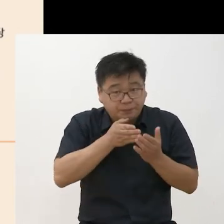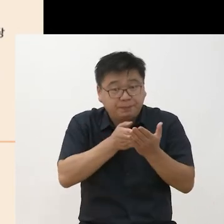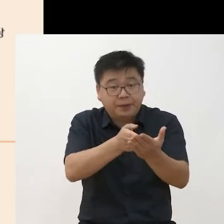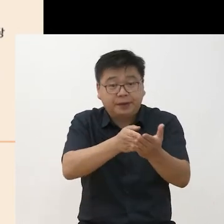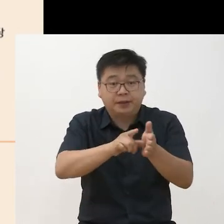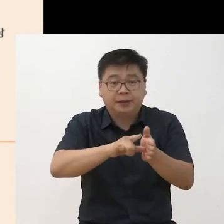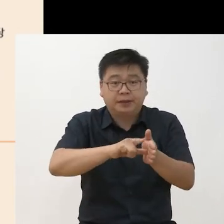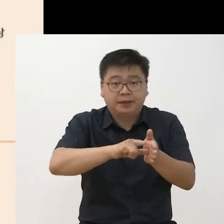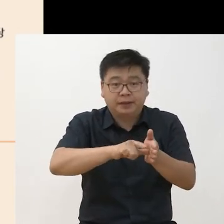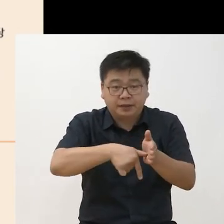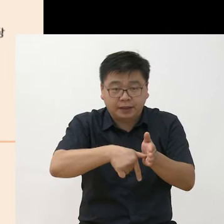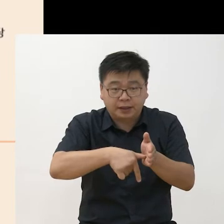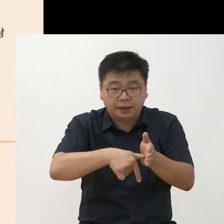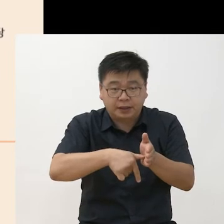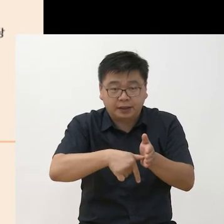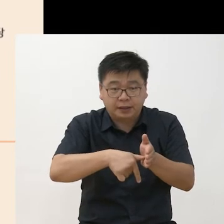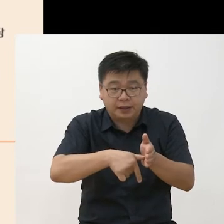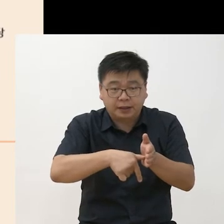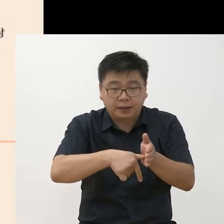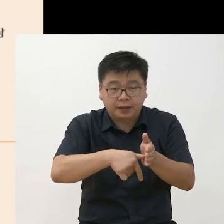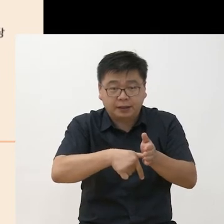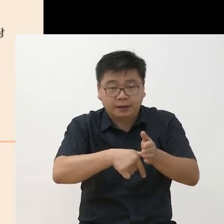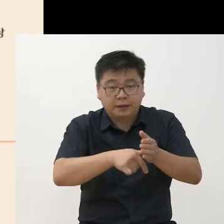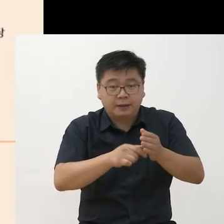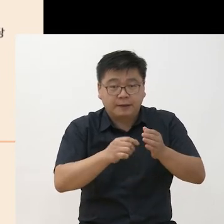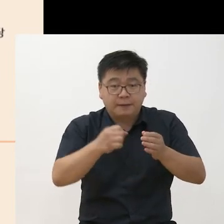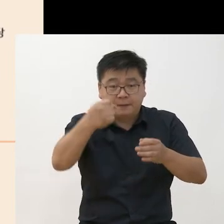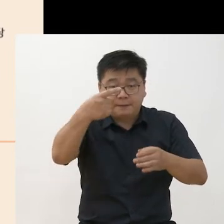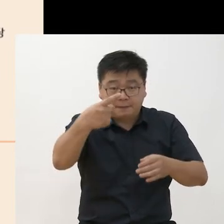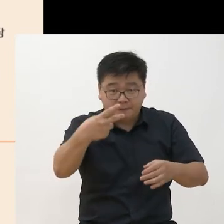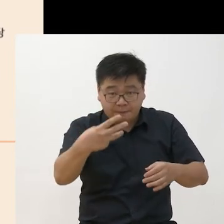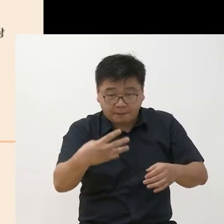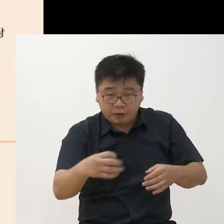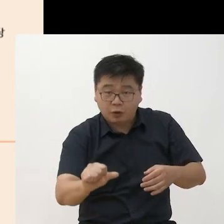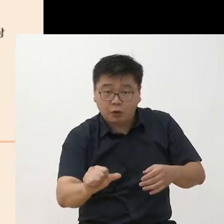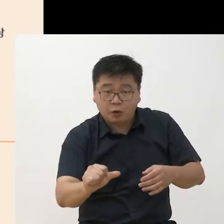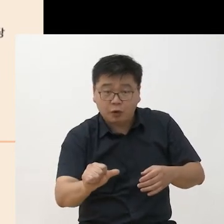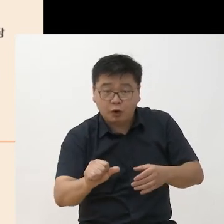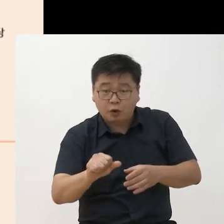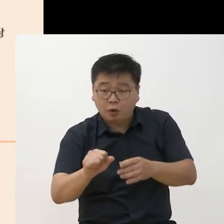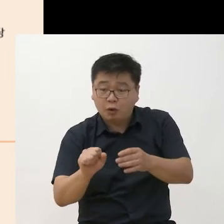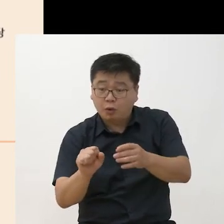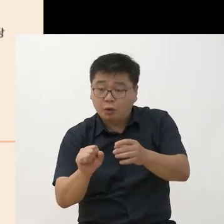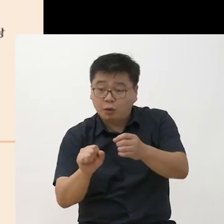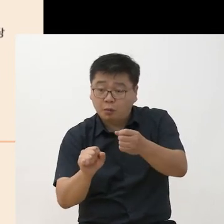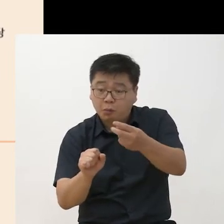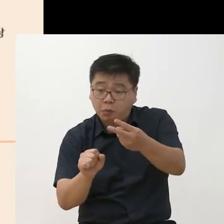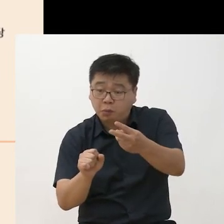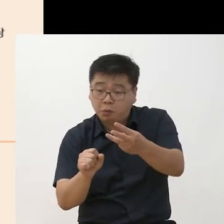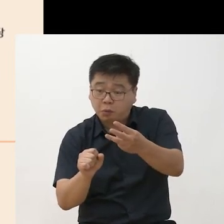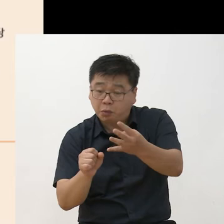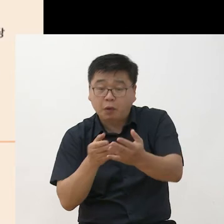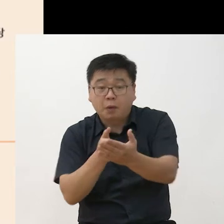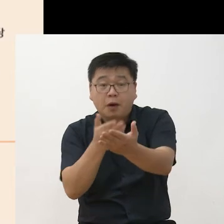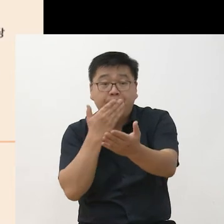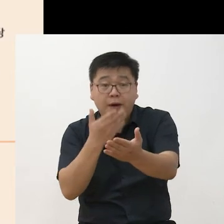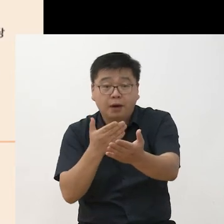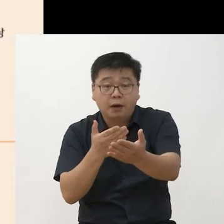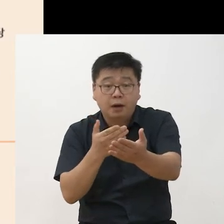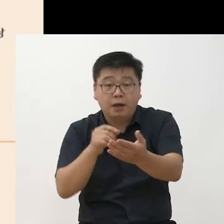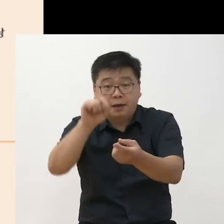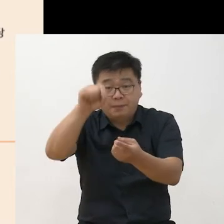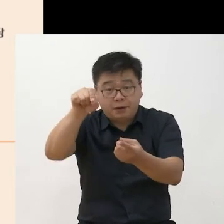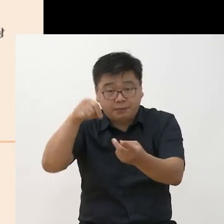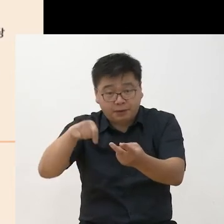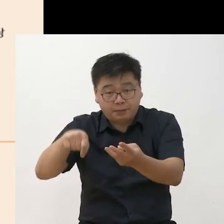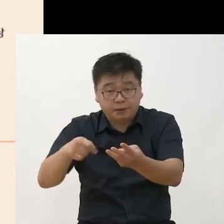때 그 세부 방문 시설은 복수로 선택이 가능합니다. 지원 신청서에 표기해 주시면